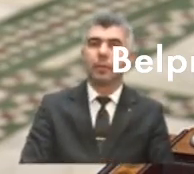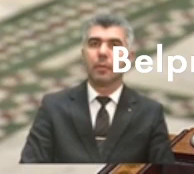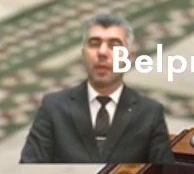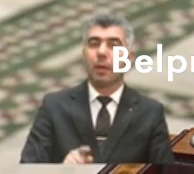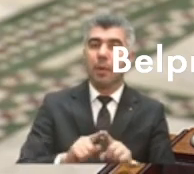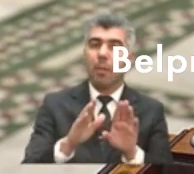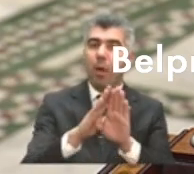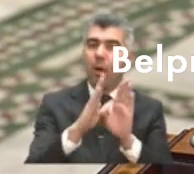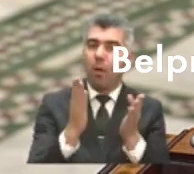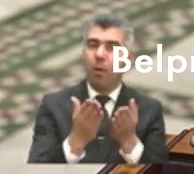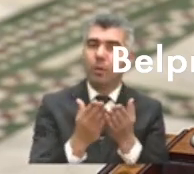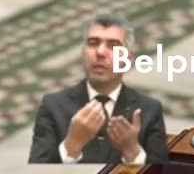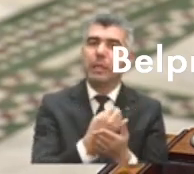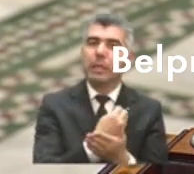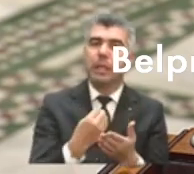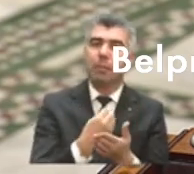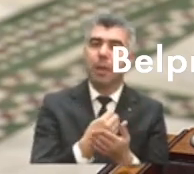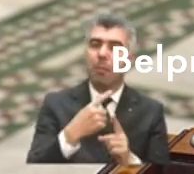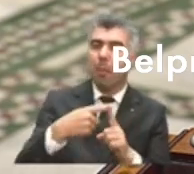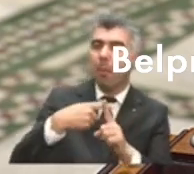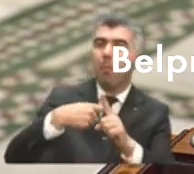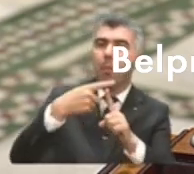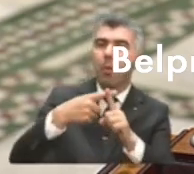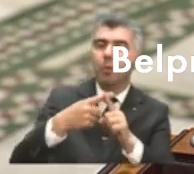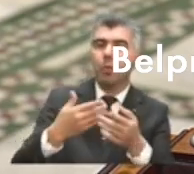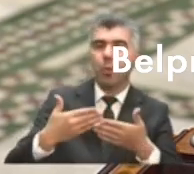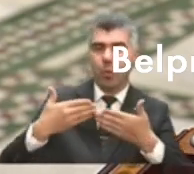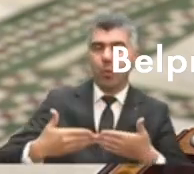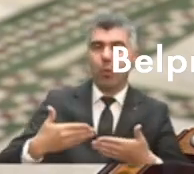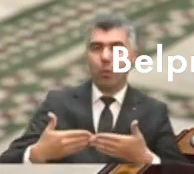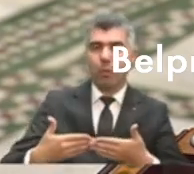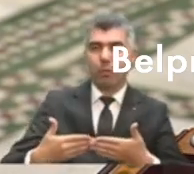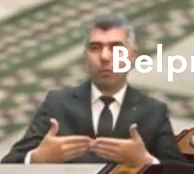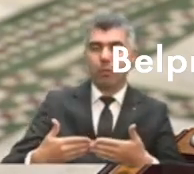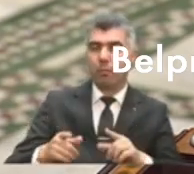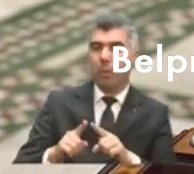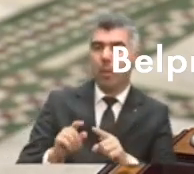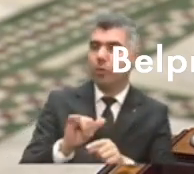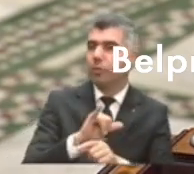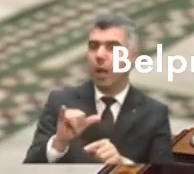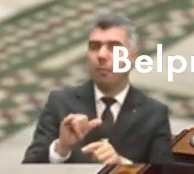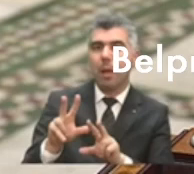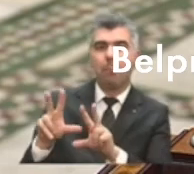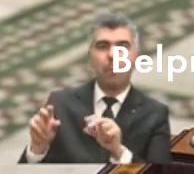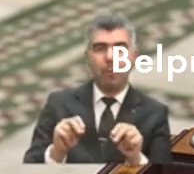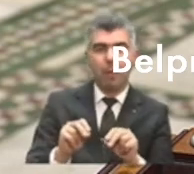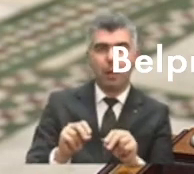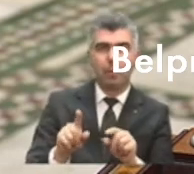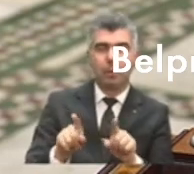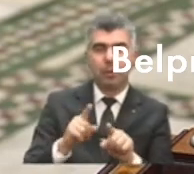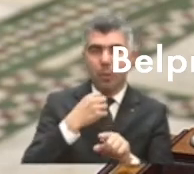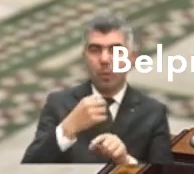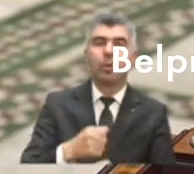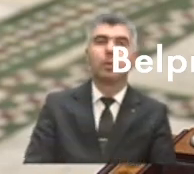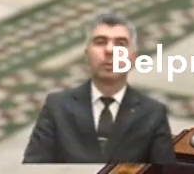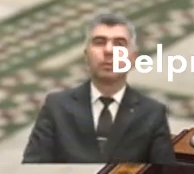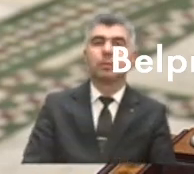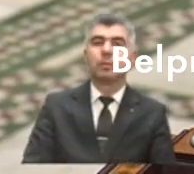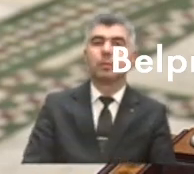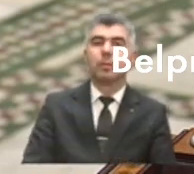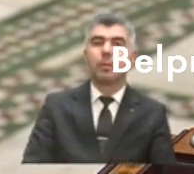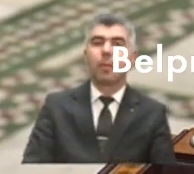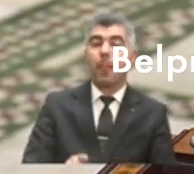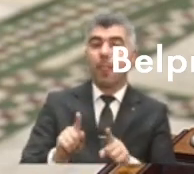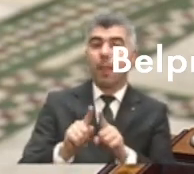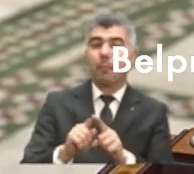المنظومه الصحيه عرفت واحد القفزه نوعيه اليوم، هذه الثوره اللي كيعرف في القطاع، شاء من شاء وابى من ابى.